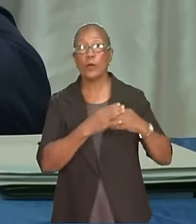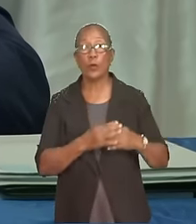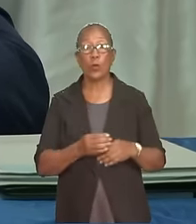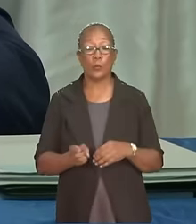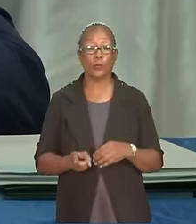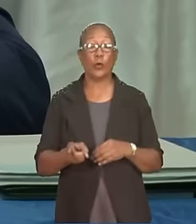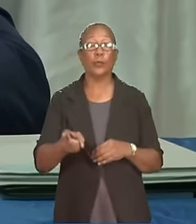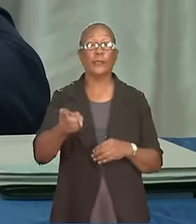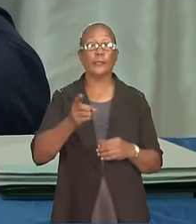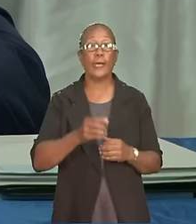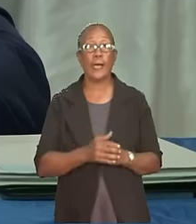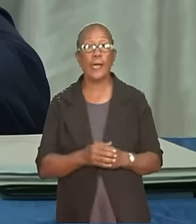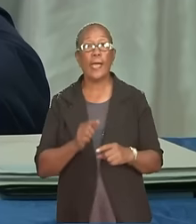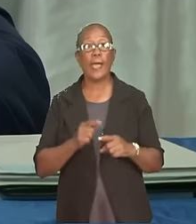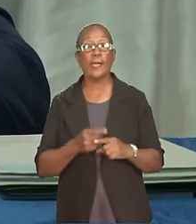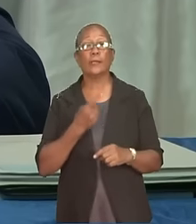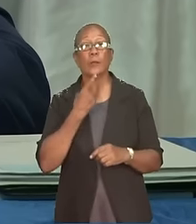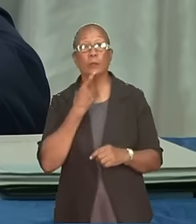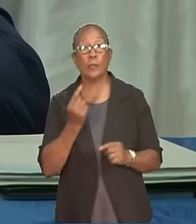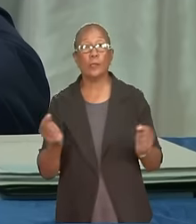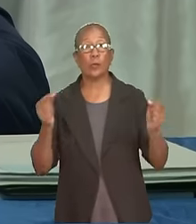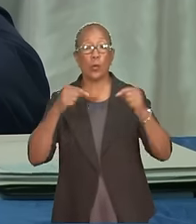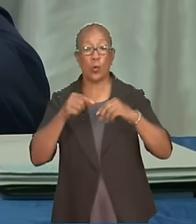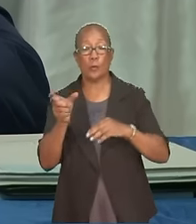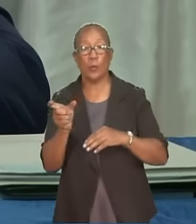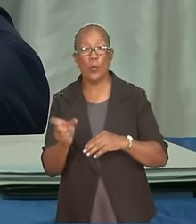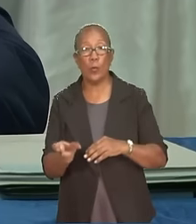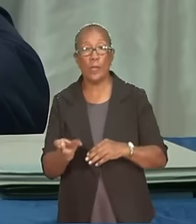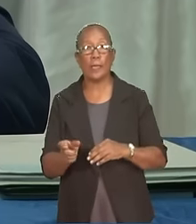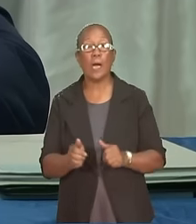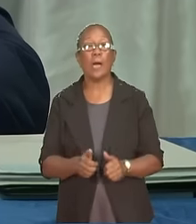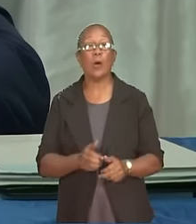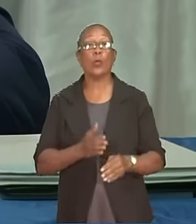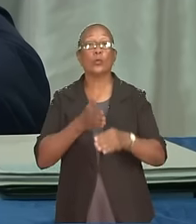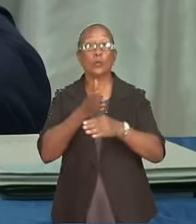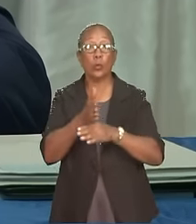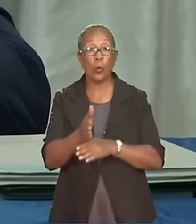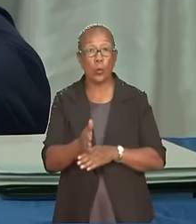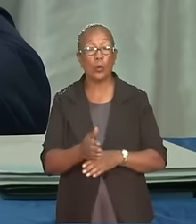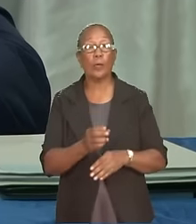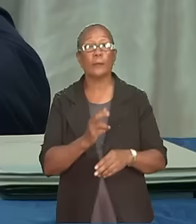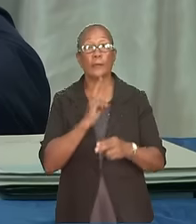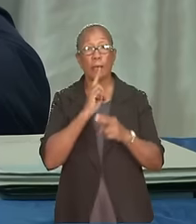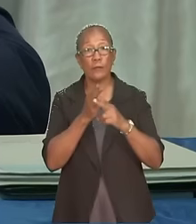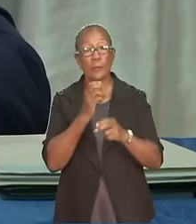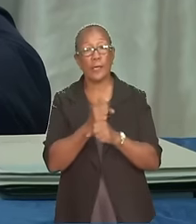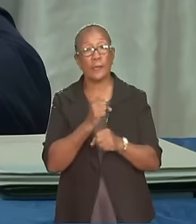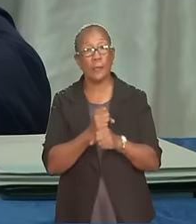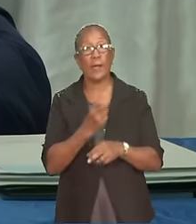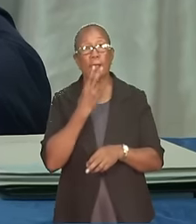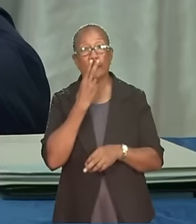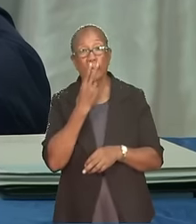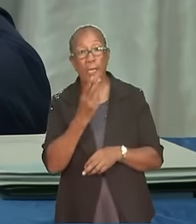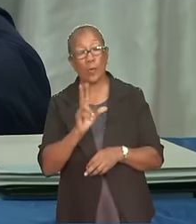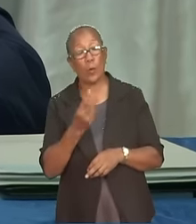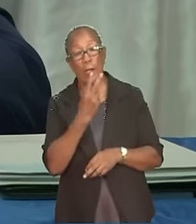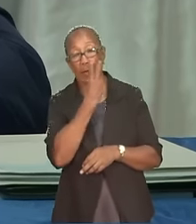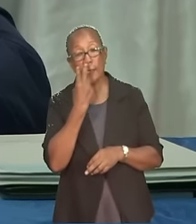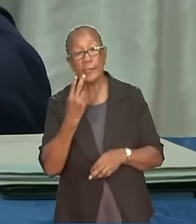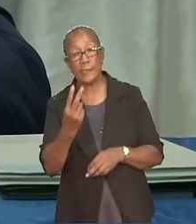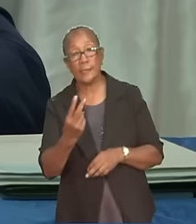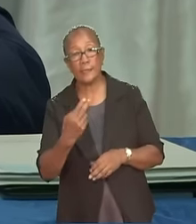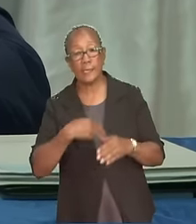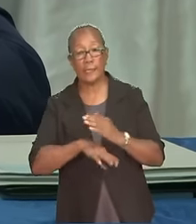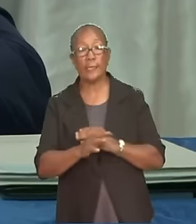donderdag. En de bedoeling is dat we komende week dat gesprek gaan voortzetten. En kijken waar de inzichten er zijn binnen de